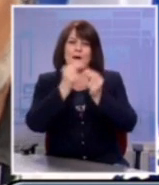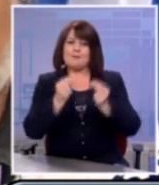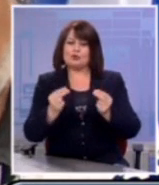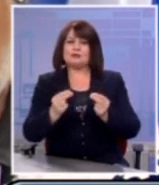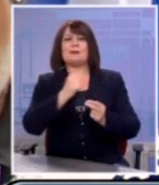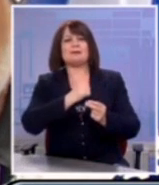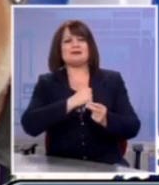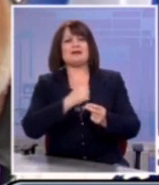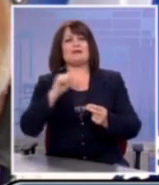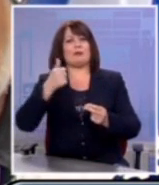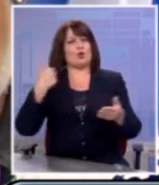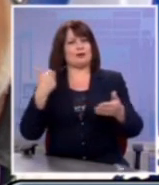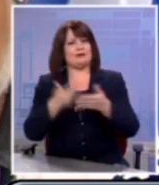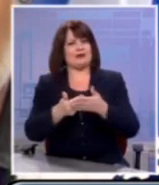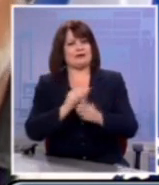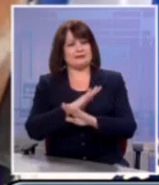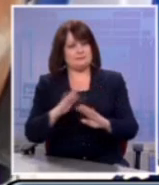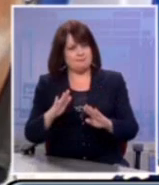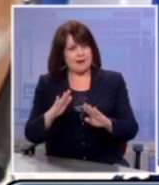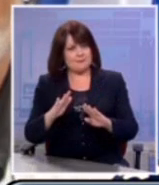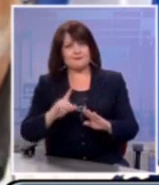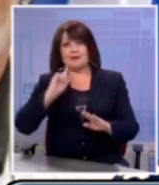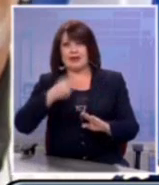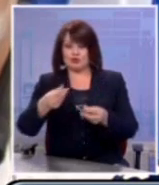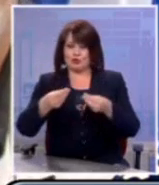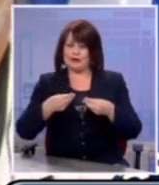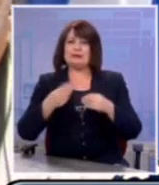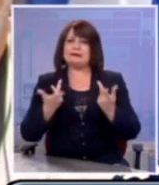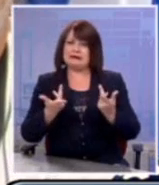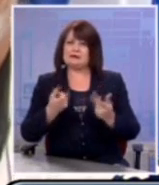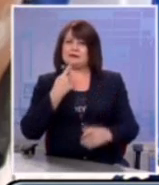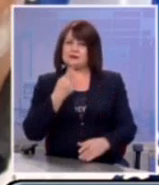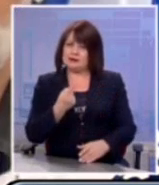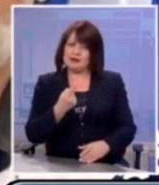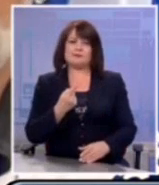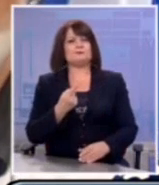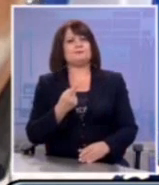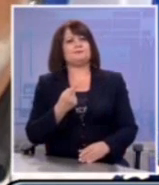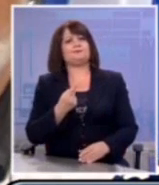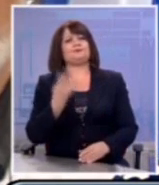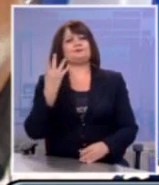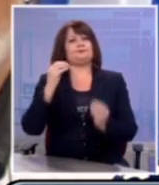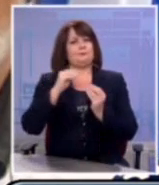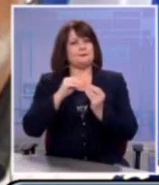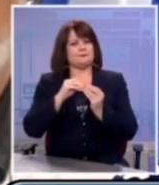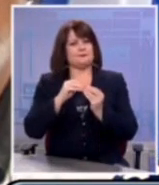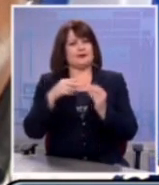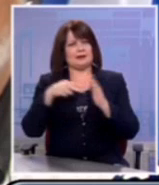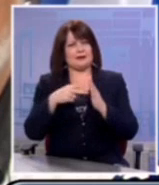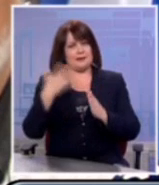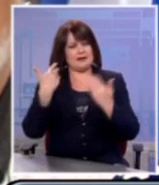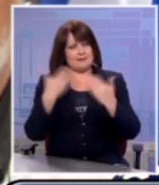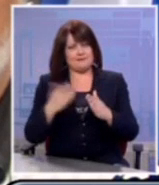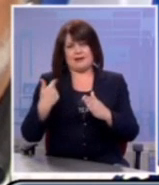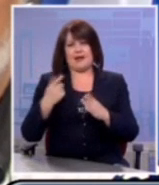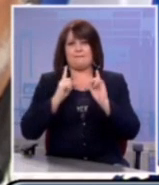ότι ολοκλήρωσε την πρώτη φάση της εντολής της, η οποία περιγράφεται στην από 4 Απριλίου του